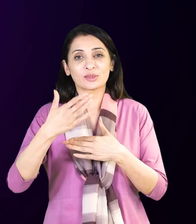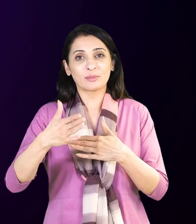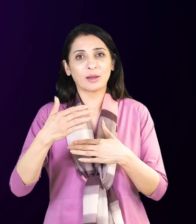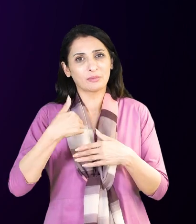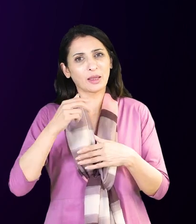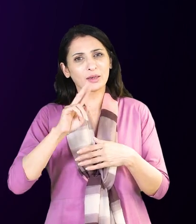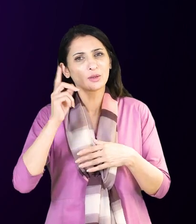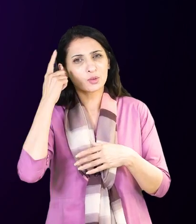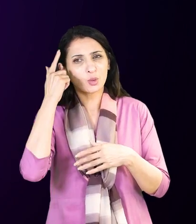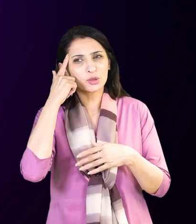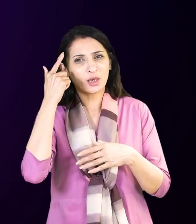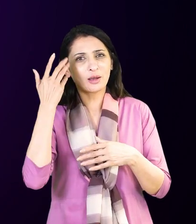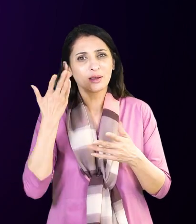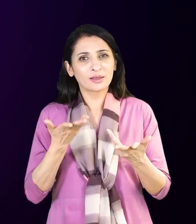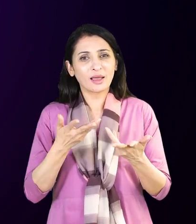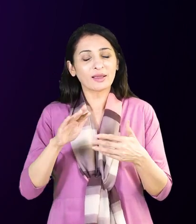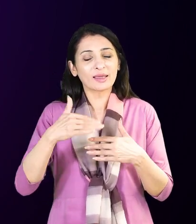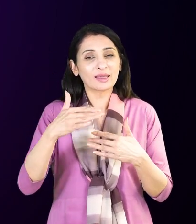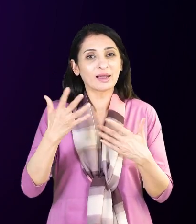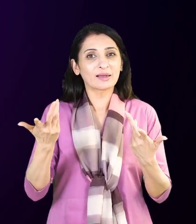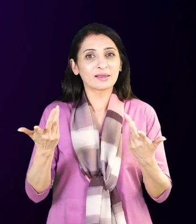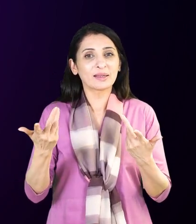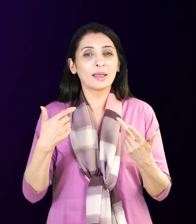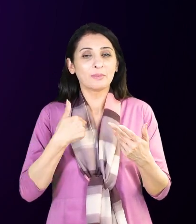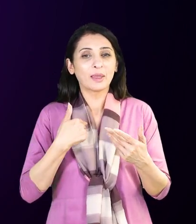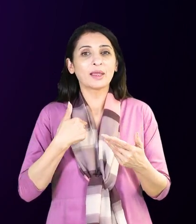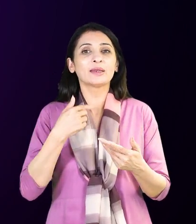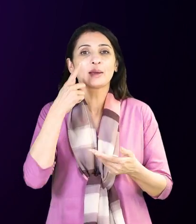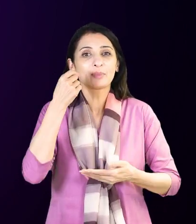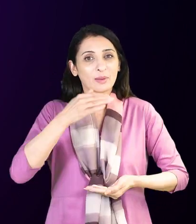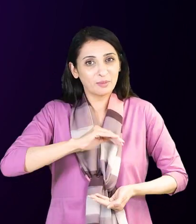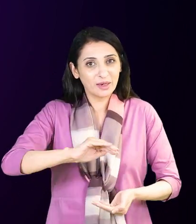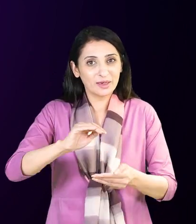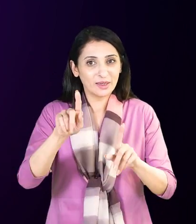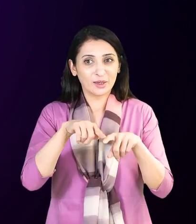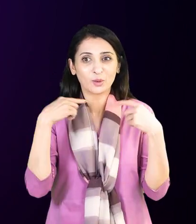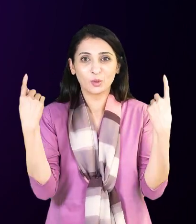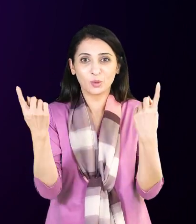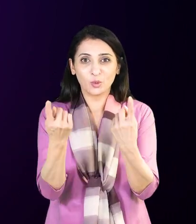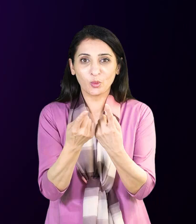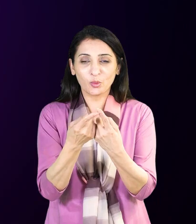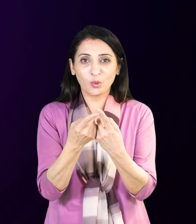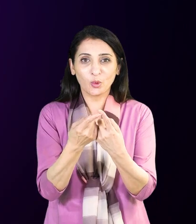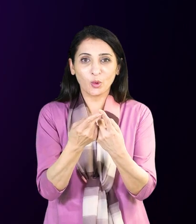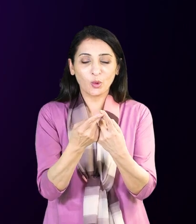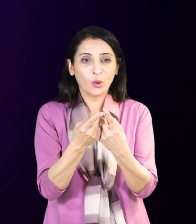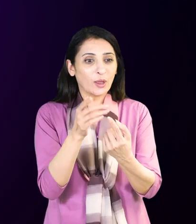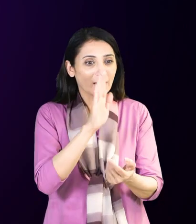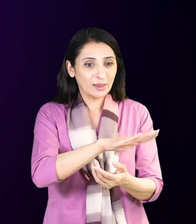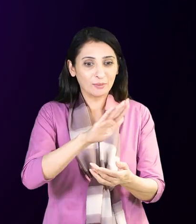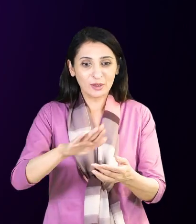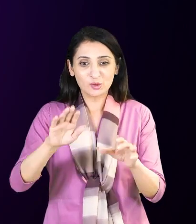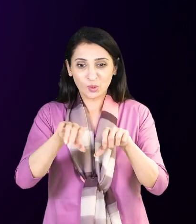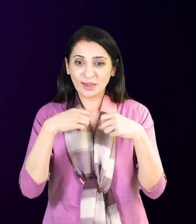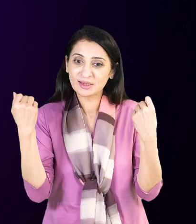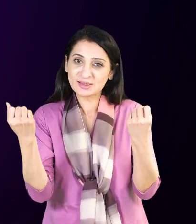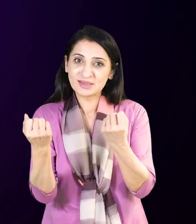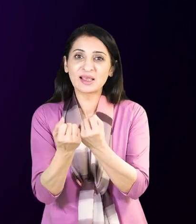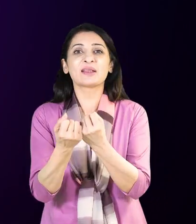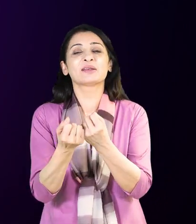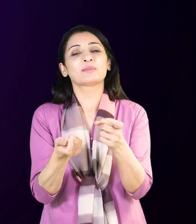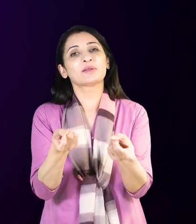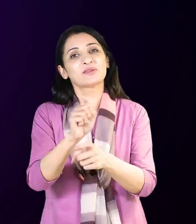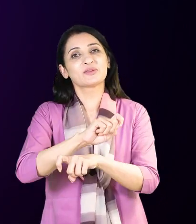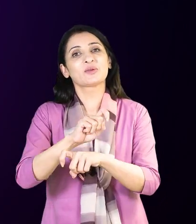बढ़ गया। तो उसके बाद जी मैंने कहा कि चलें अब क्या करें। मैंने अपने बेटे के रूम को ही छोटी सी नर्सरी में कन्वर्ट कर दिया